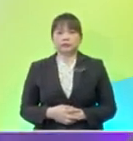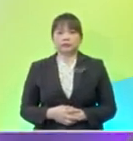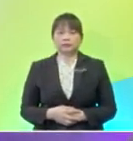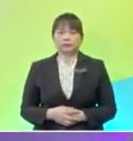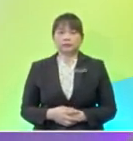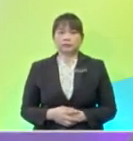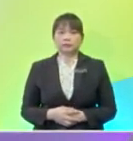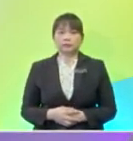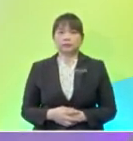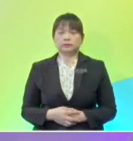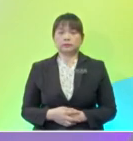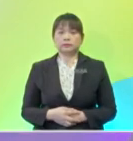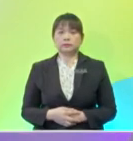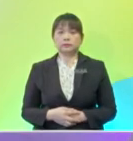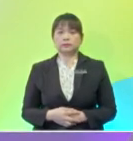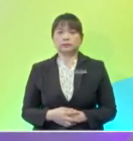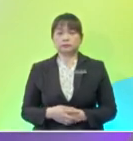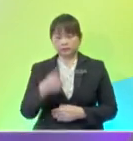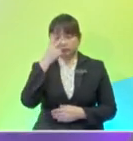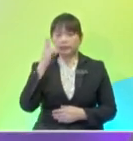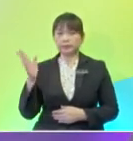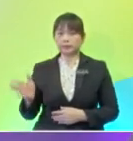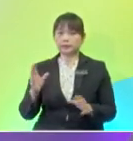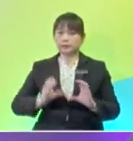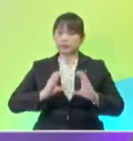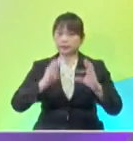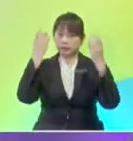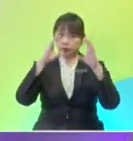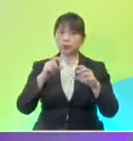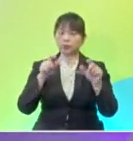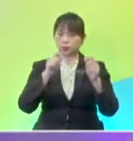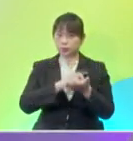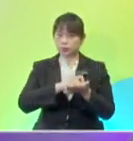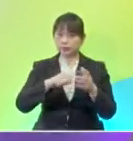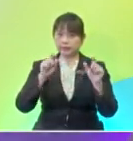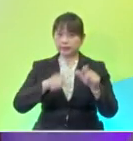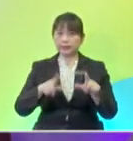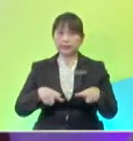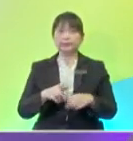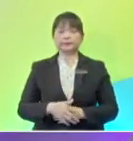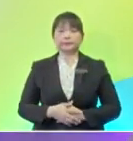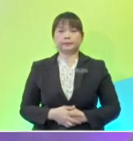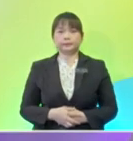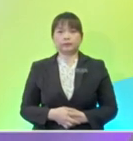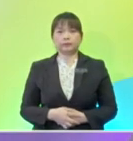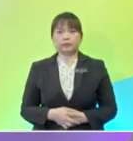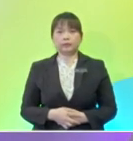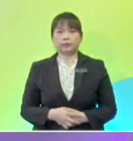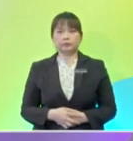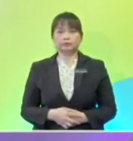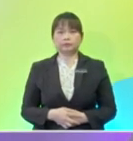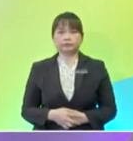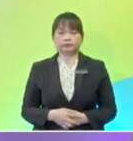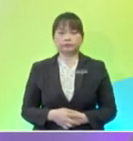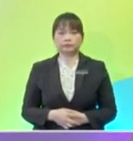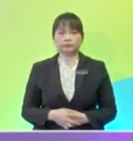jadi satu satu Prime satu dua Prime dia berada di tempat satu Oke jadi Ki PGX juga berada di